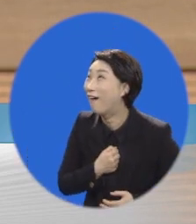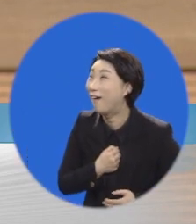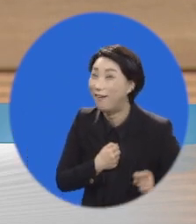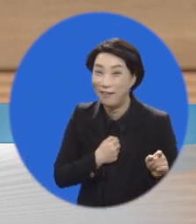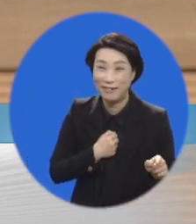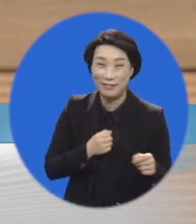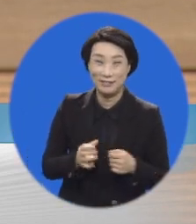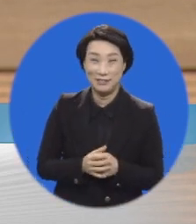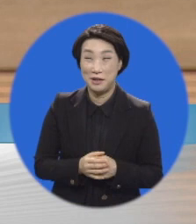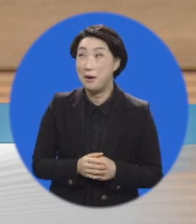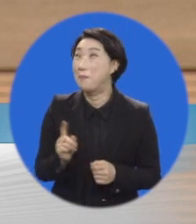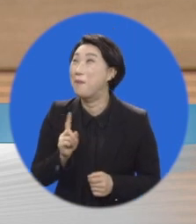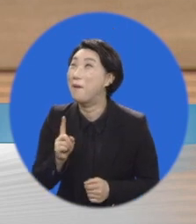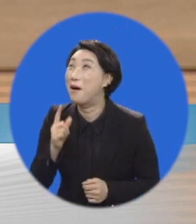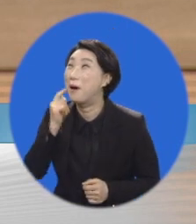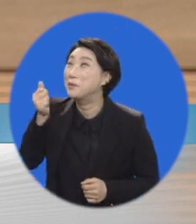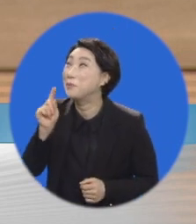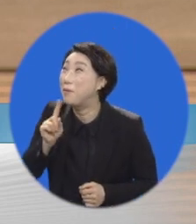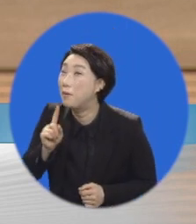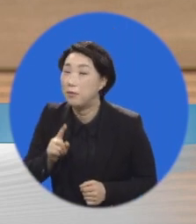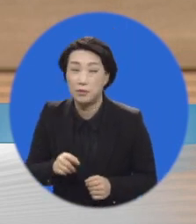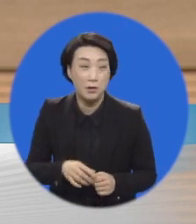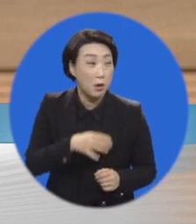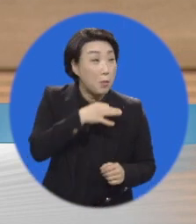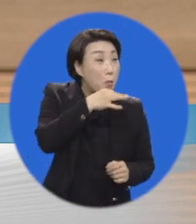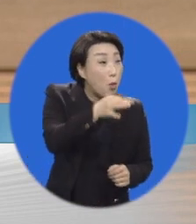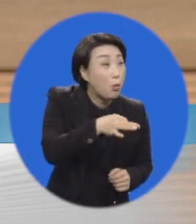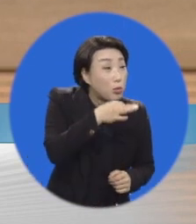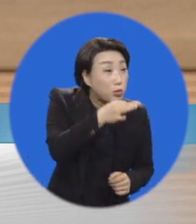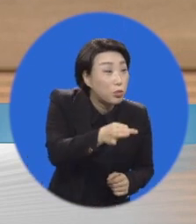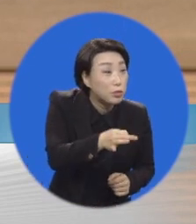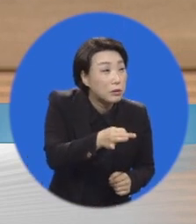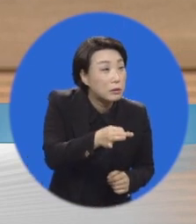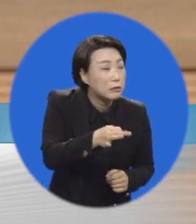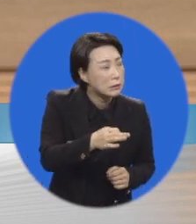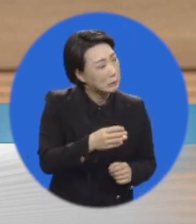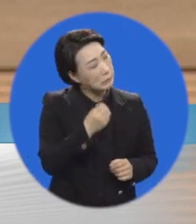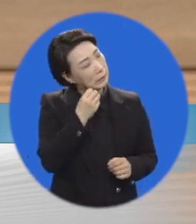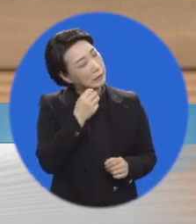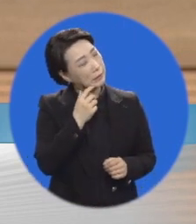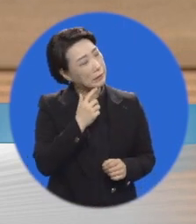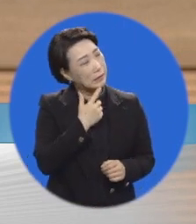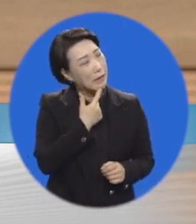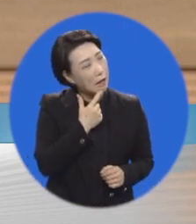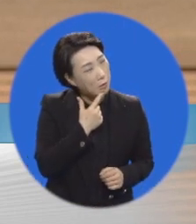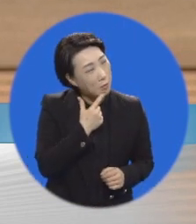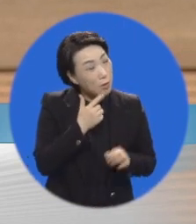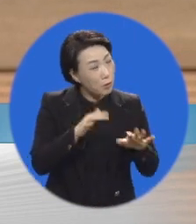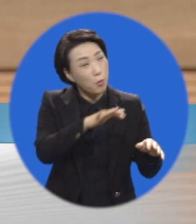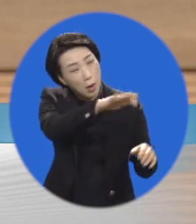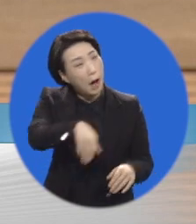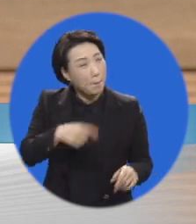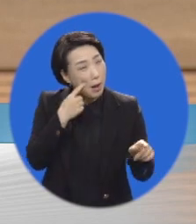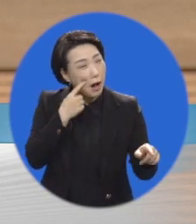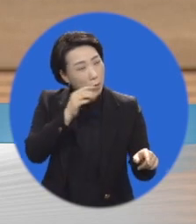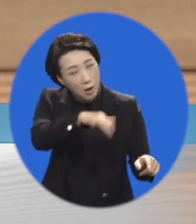야곱이가. 뭐예요 아버지? 목소리는 야곱이 같은데 이리